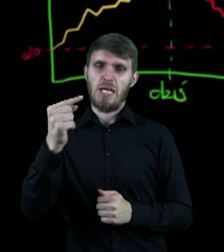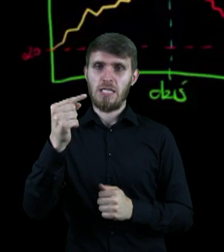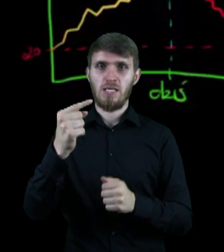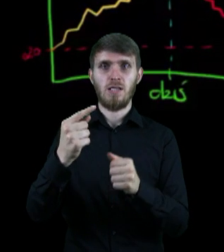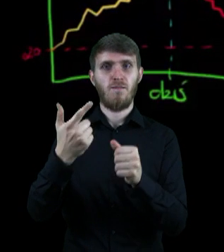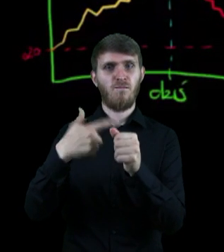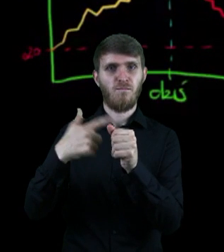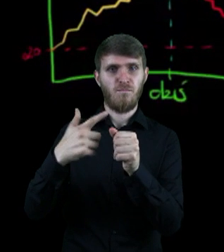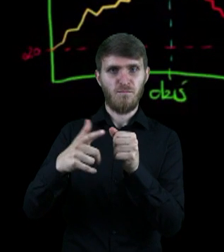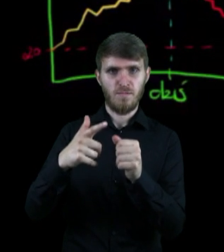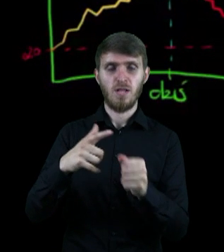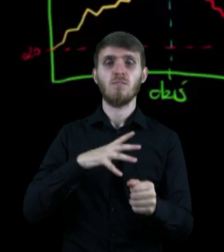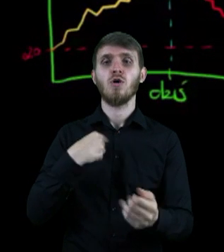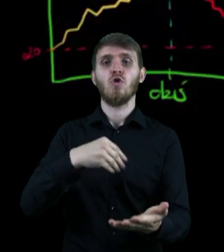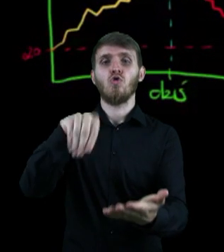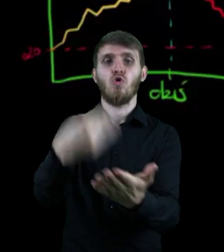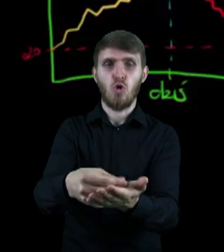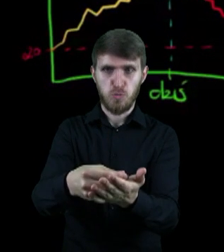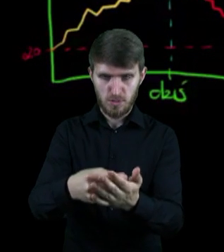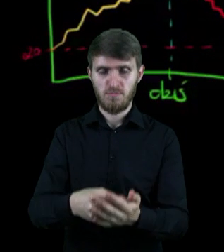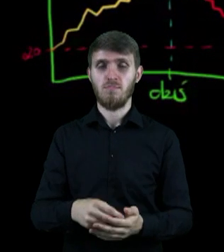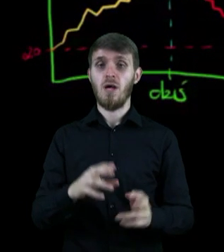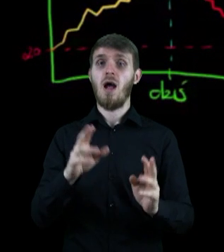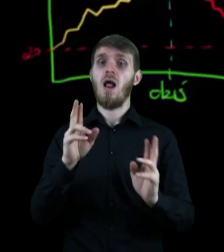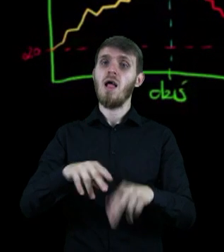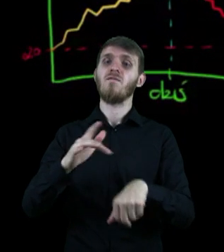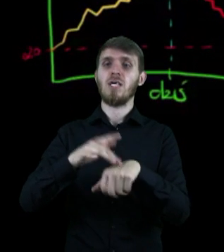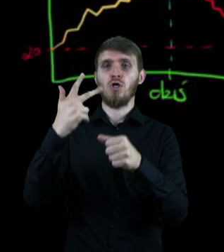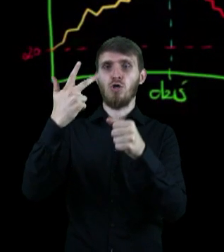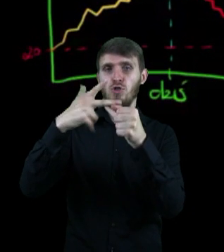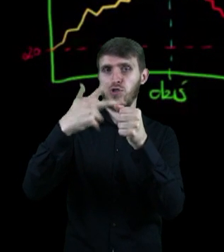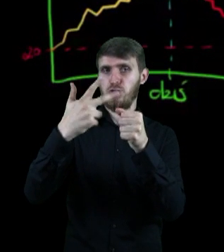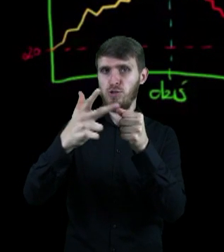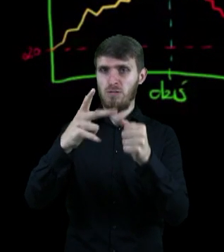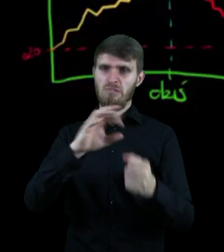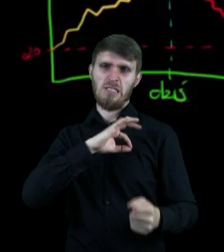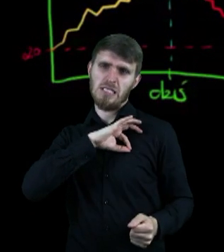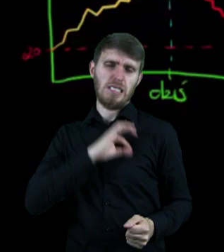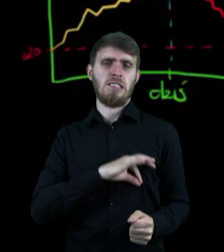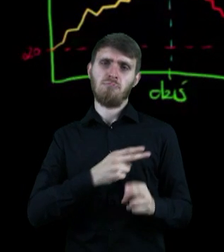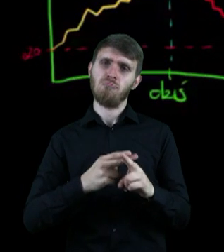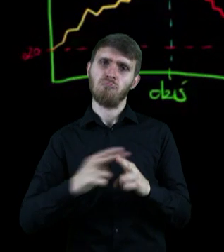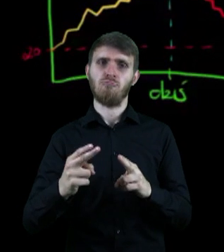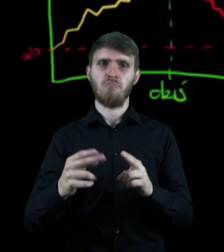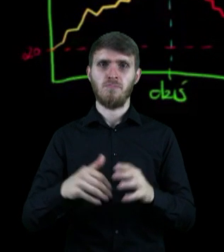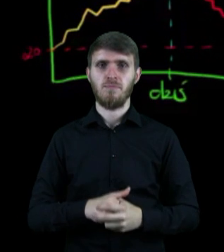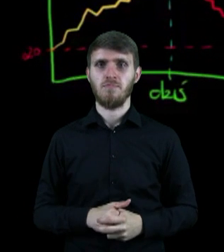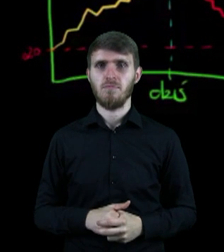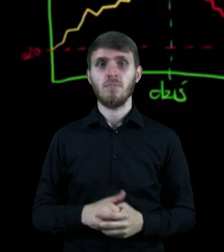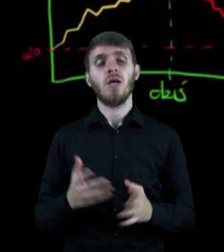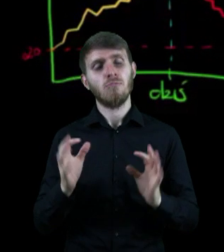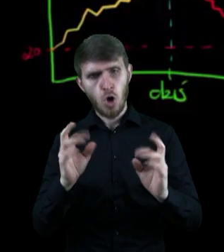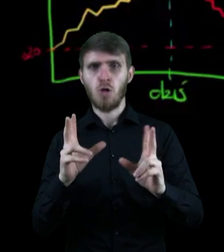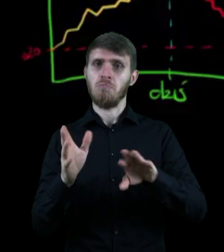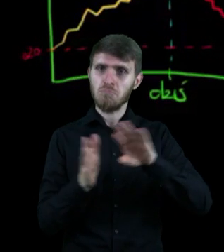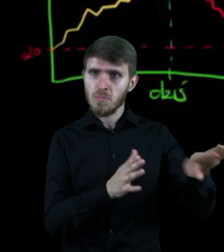20 zł, za które musieliście odkupić akcje, więc całość zysku wynosi 30 zł.